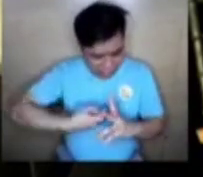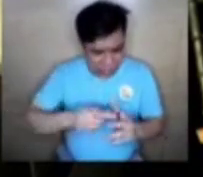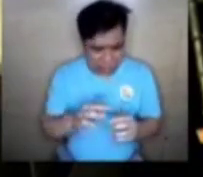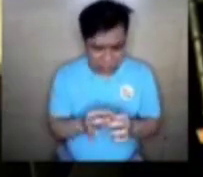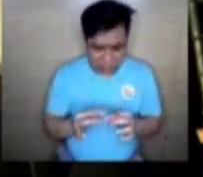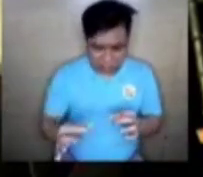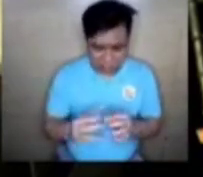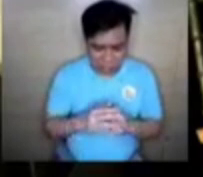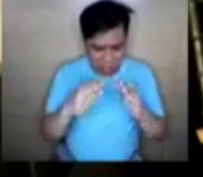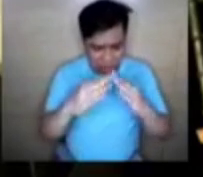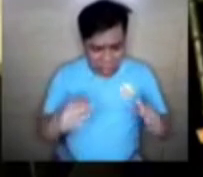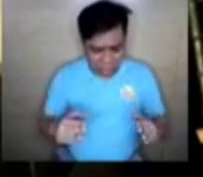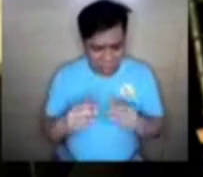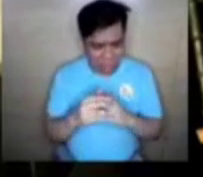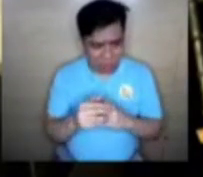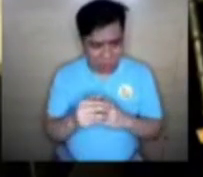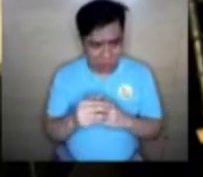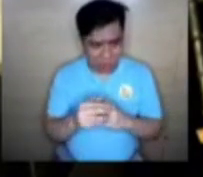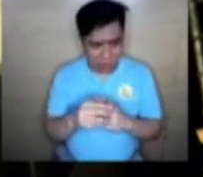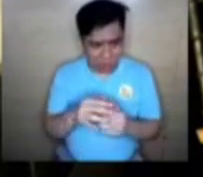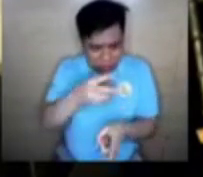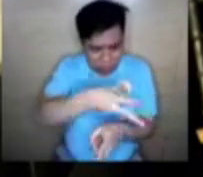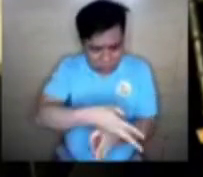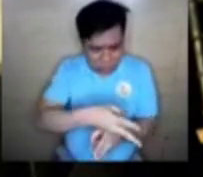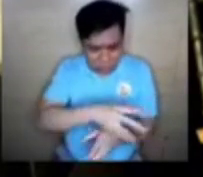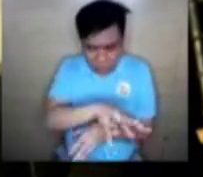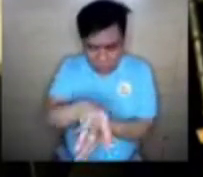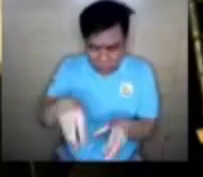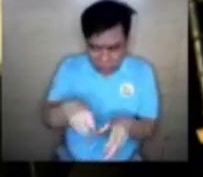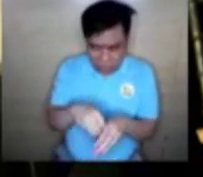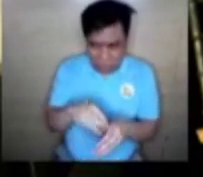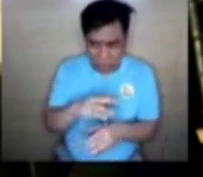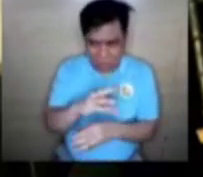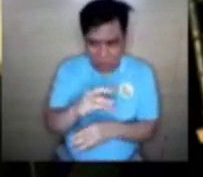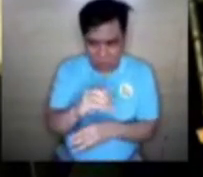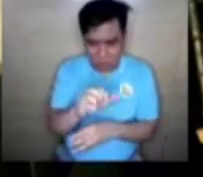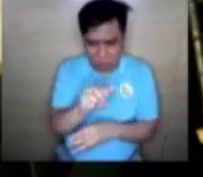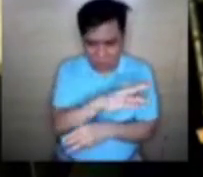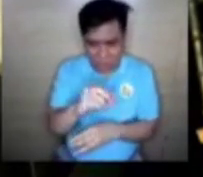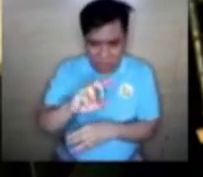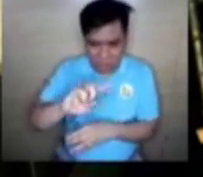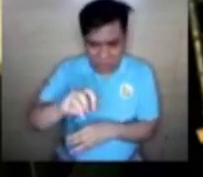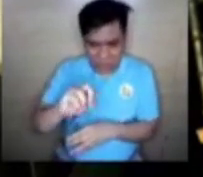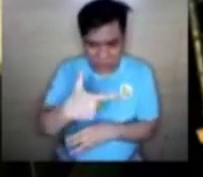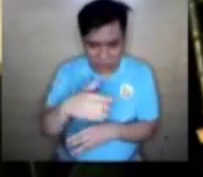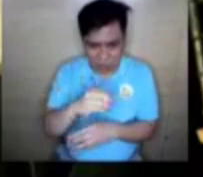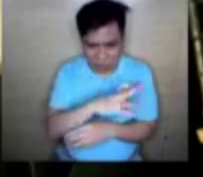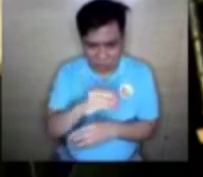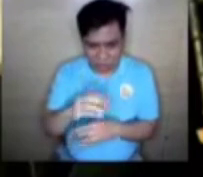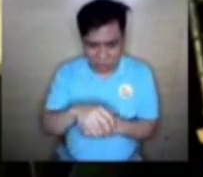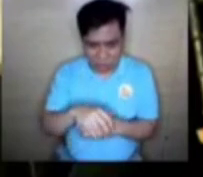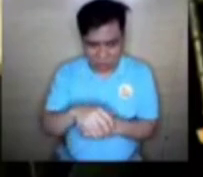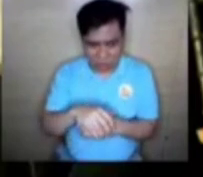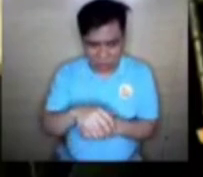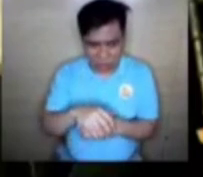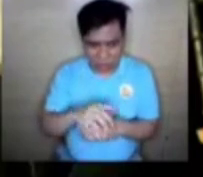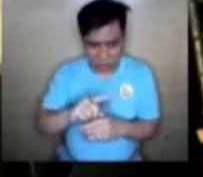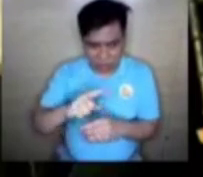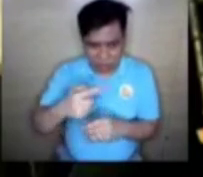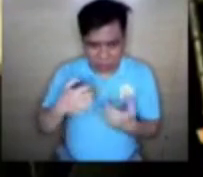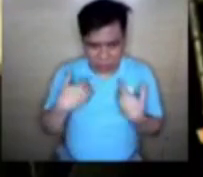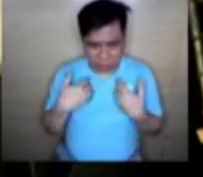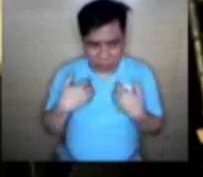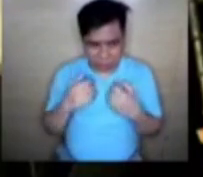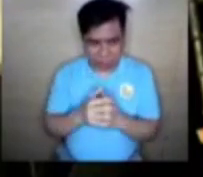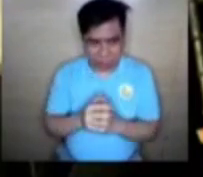Housing Board kung saan nilawakan ang partisipasyon ng mga HOA at NGO. Ang LHB ang nangunguna sa pagbabalangkas ng